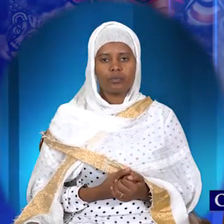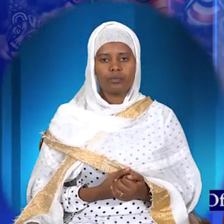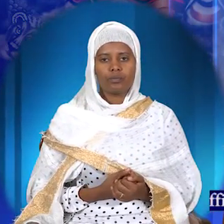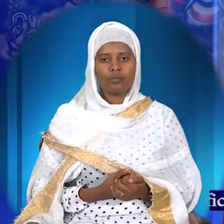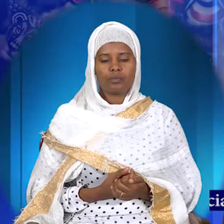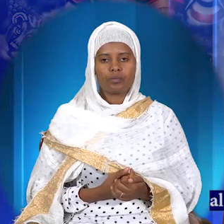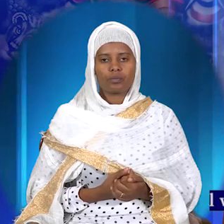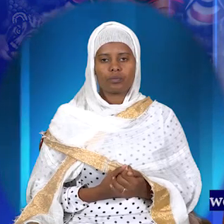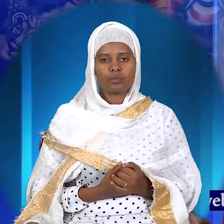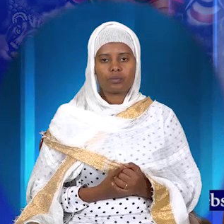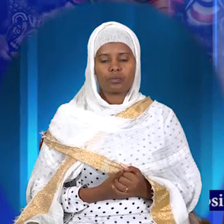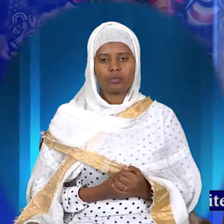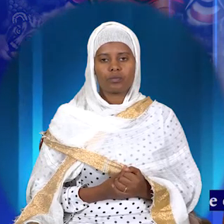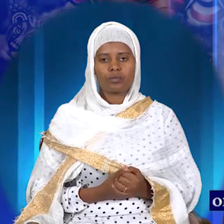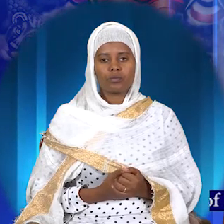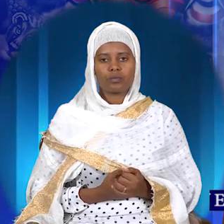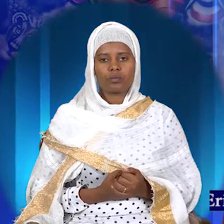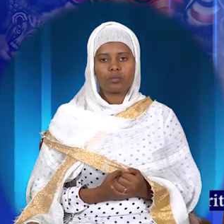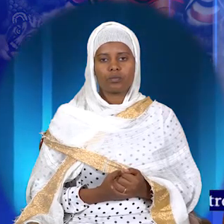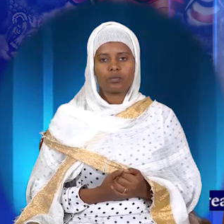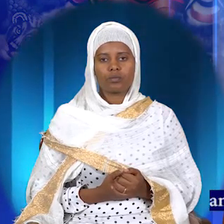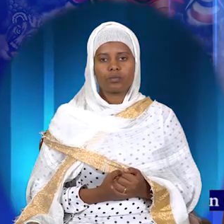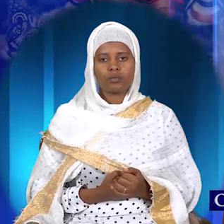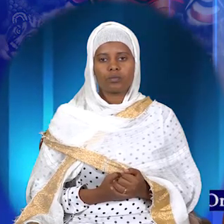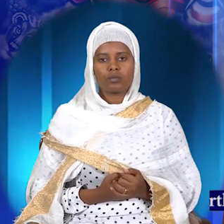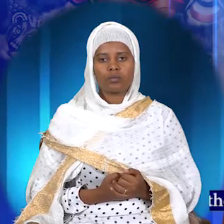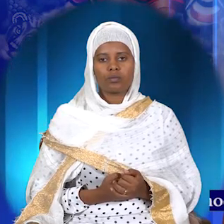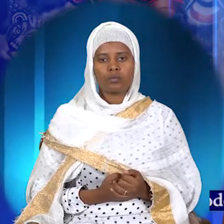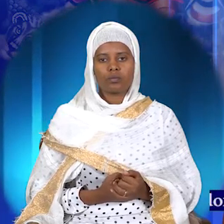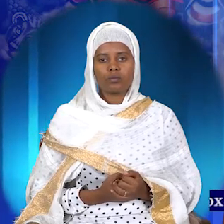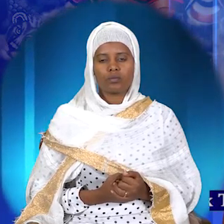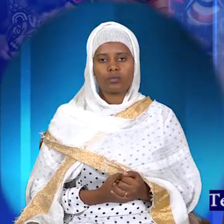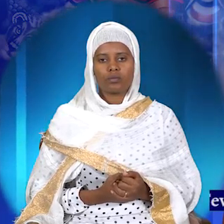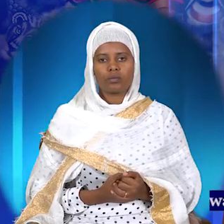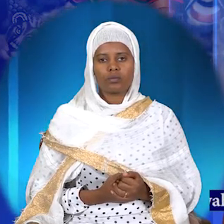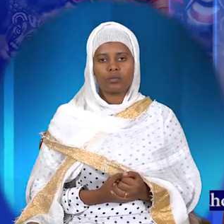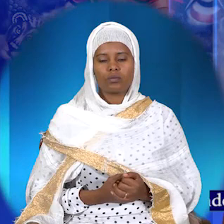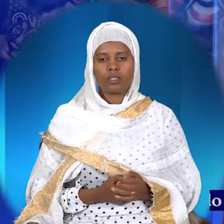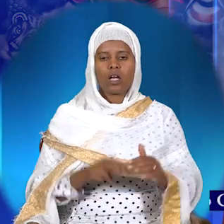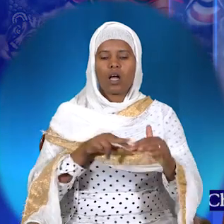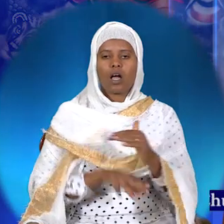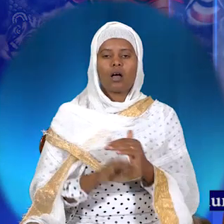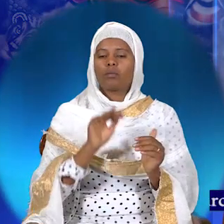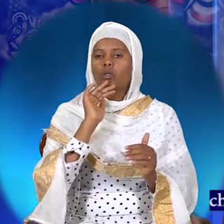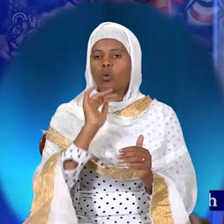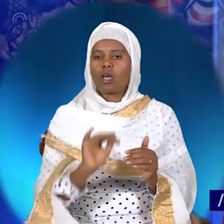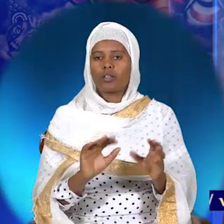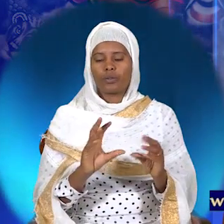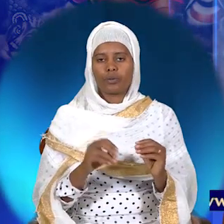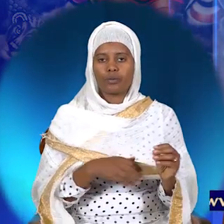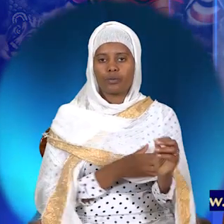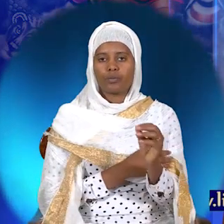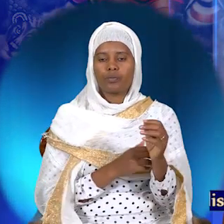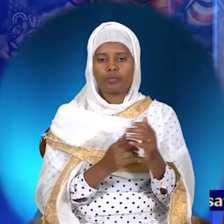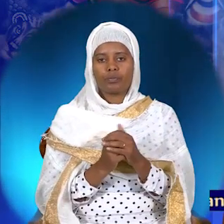ومنفس قدوس وإي ول لكوين أب ومنفس قدوس وإي منفس قدوس لكوين أب وولد أب تولادي